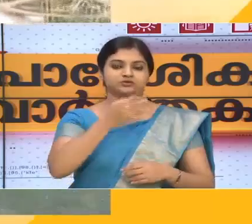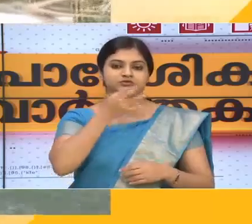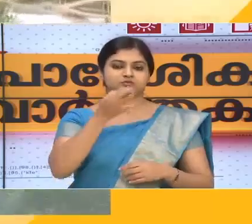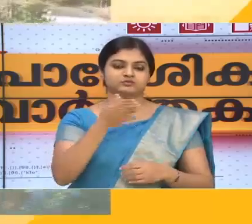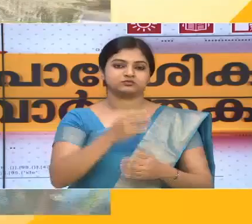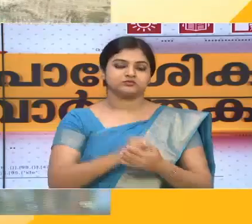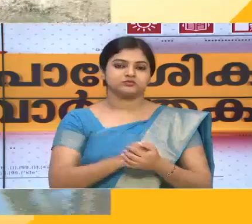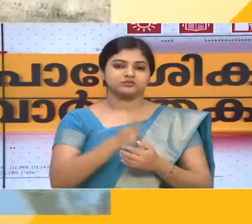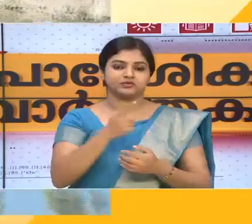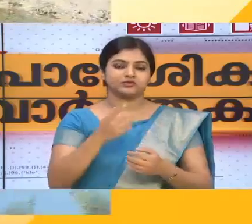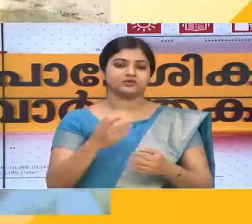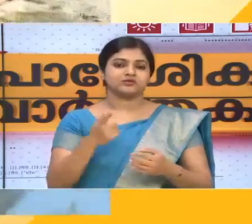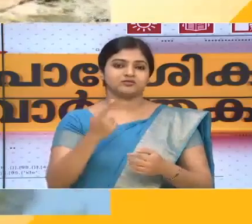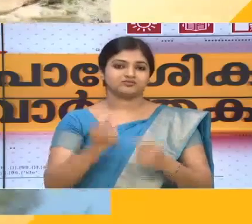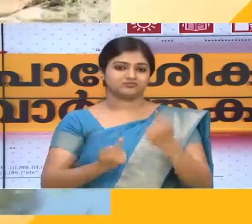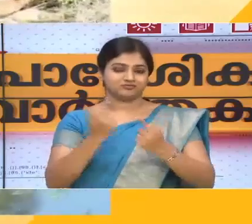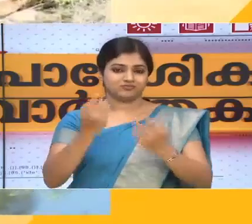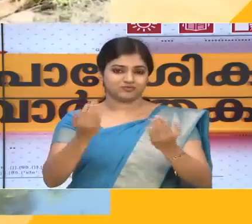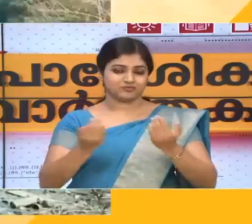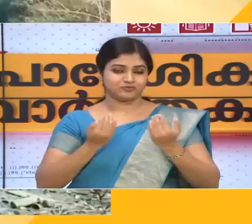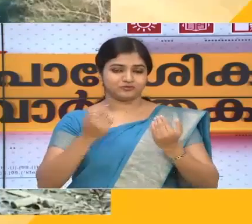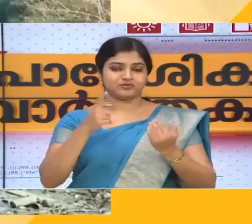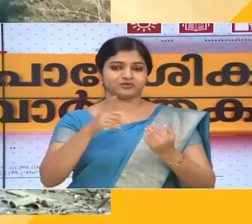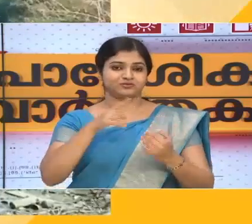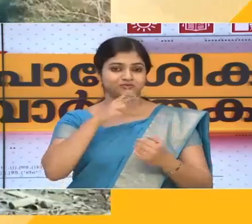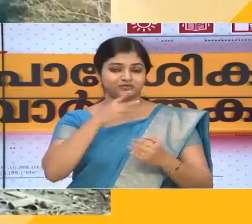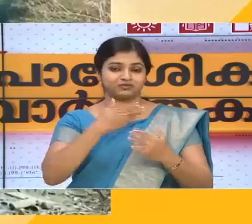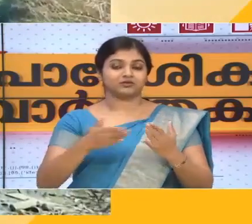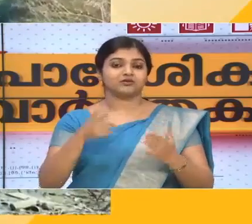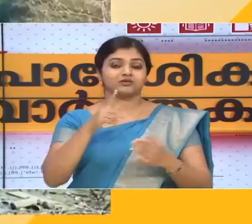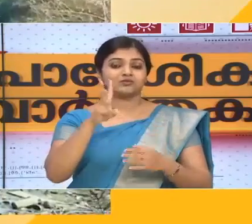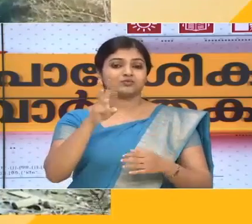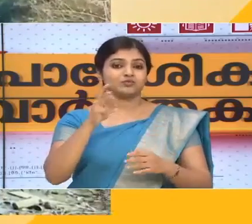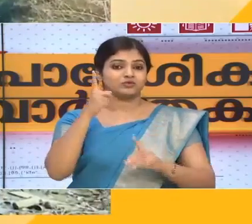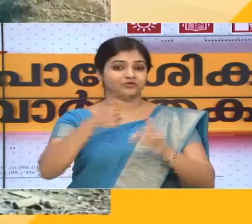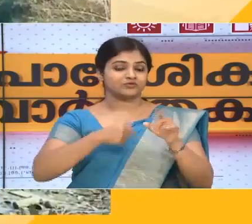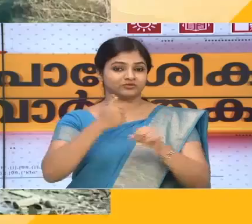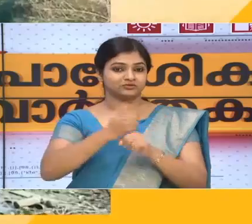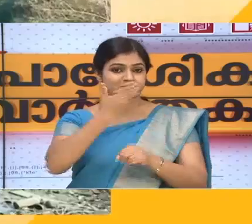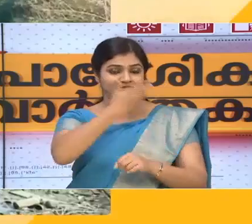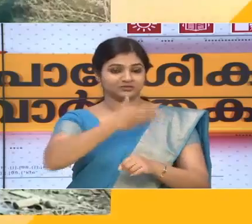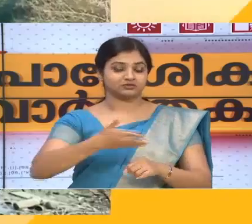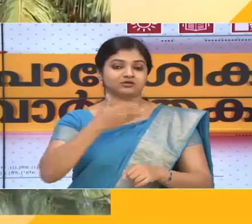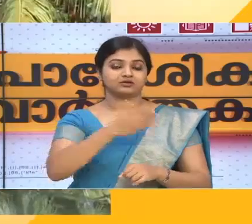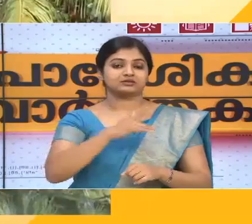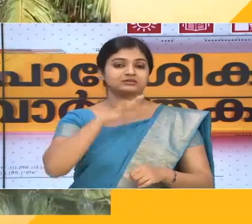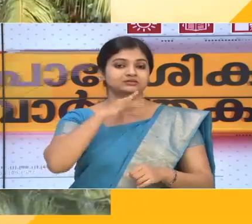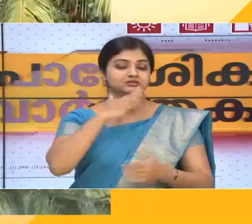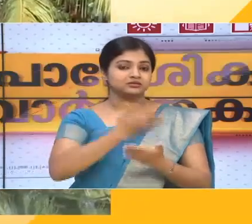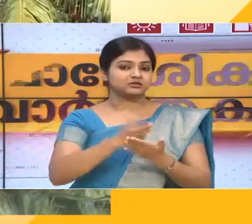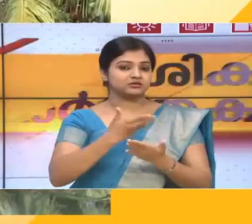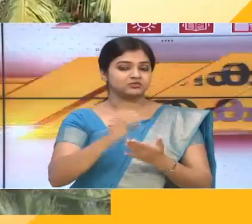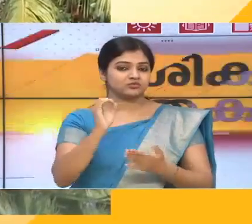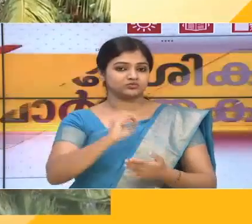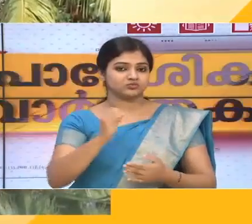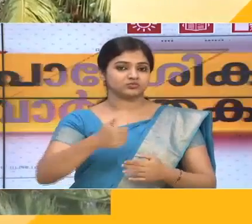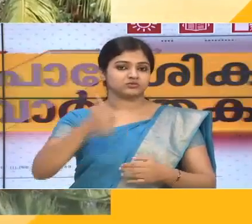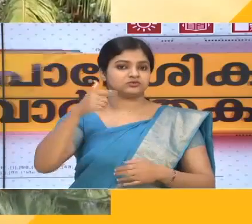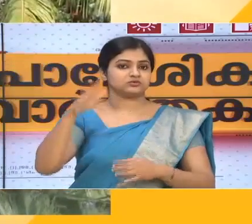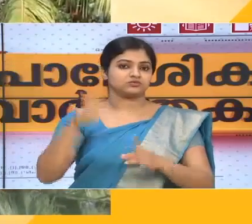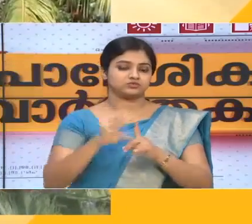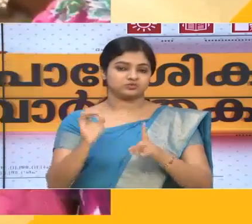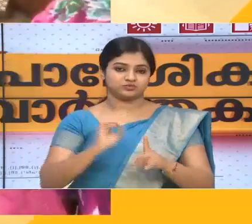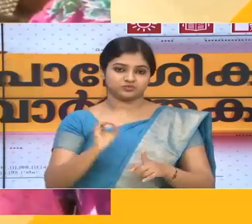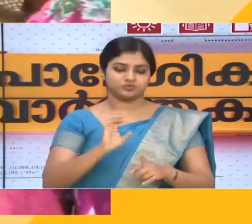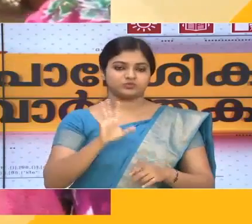സംരക്ഷണത്തെ കുറിച്ച് വാചാലരാകുന്നവർ ഒന്നുകൂടി അറിയണം. കഴിഞ്ഞ 30 വർഷമായി കോന്തുരുത്തിപ്പുഴയിലെ മാലിന്യങ്ങൾ നീക്കം ചെയ്യാൻ അധികാരികൾ ഒരു നടപടിയും